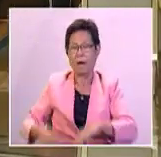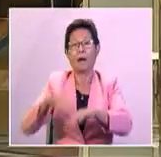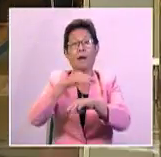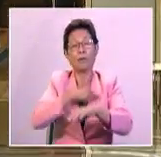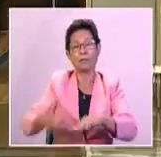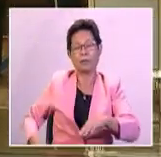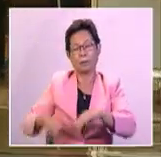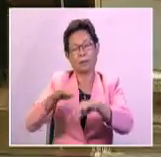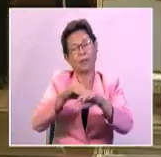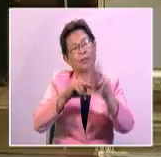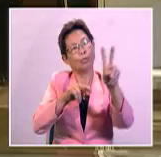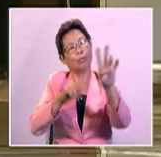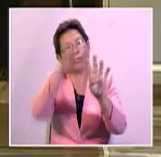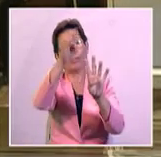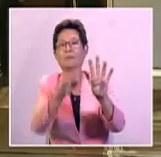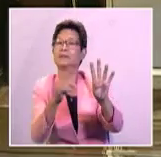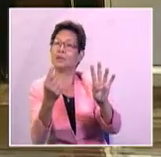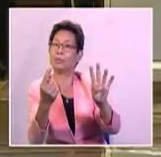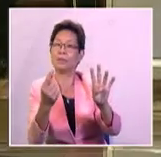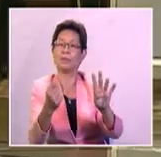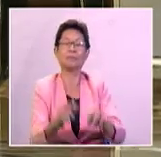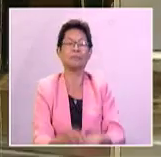24 Januari.